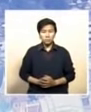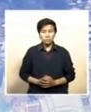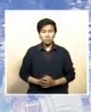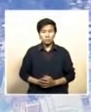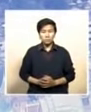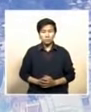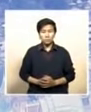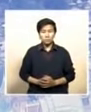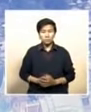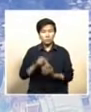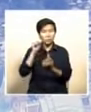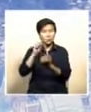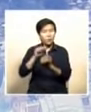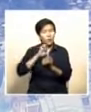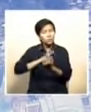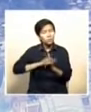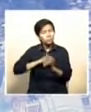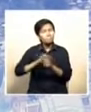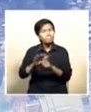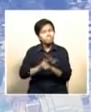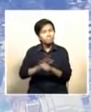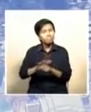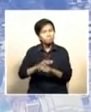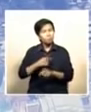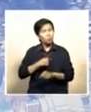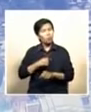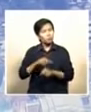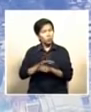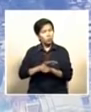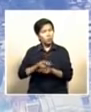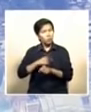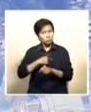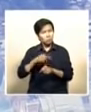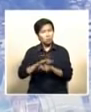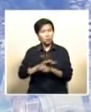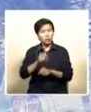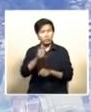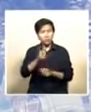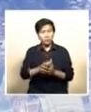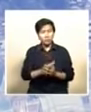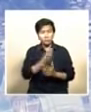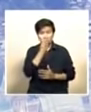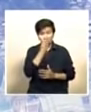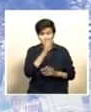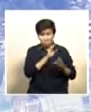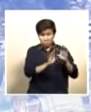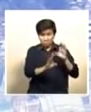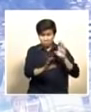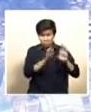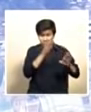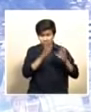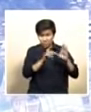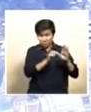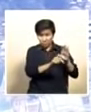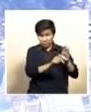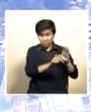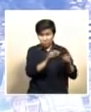ดกวดขันยิ่งขึ้นมิฉะนั้นวันหนึ่งเราอาจจะต้องไปสู่มาตรการบังคับที่รุนแรง